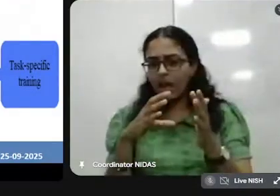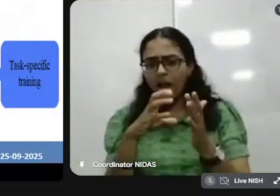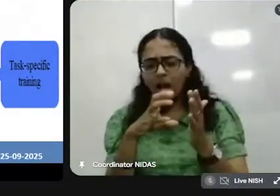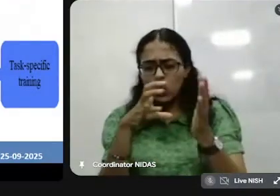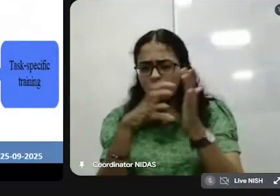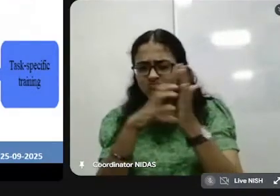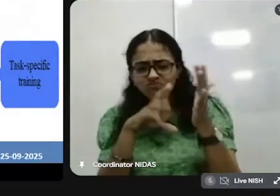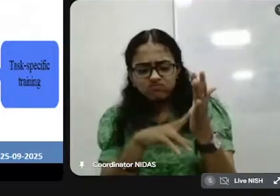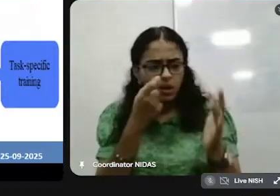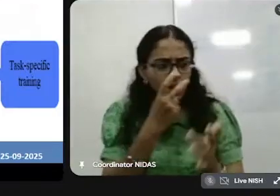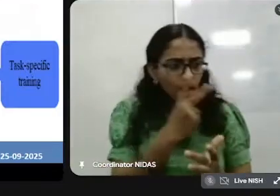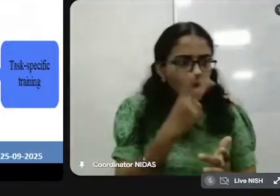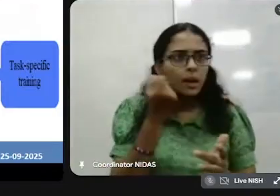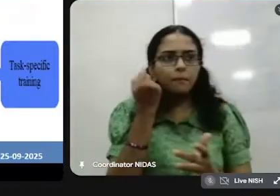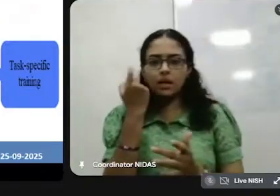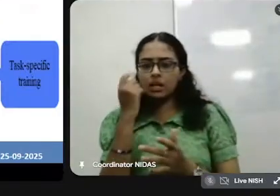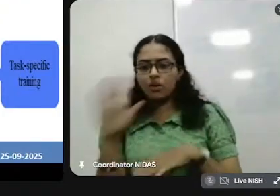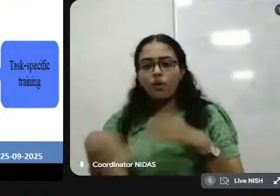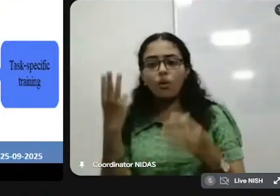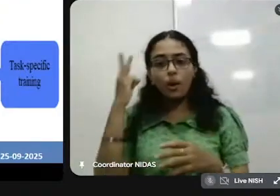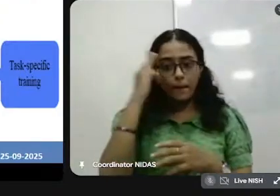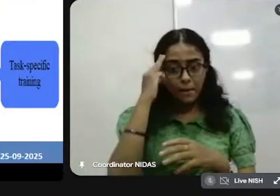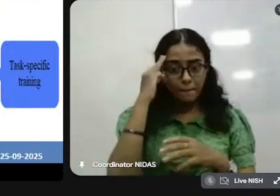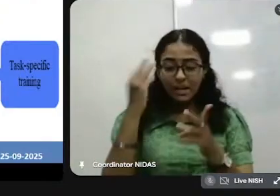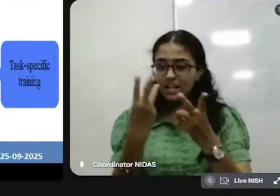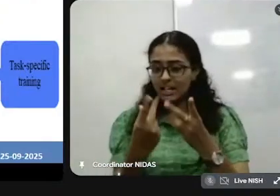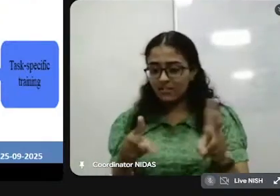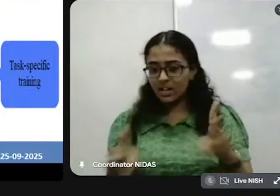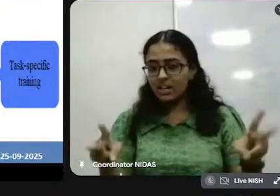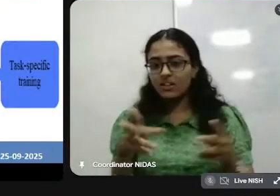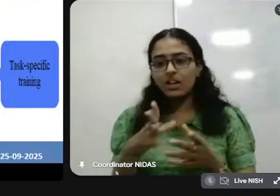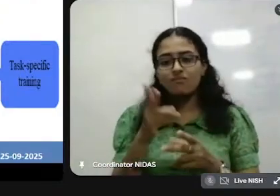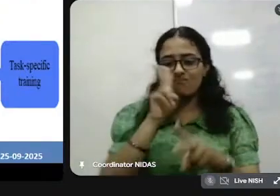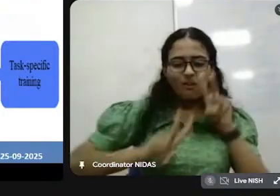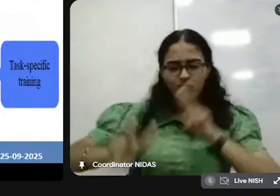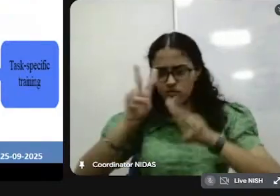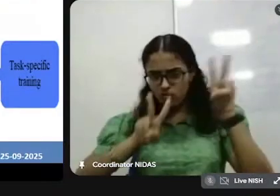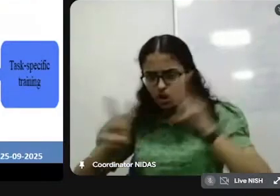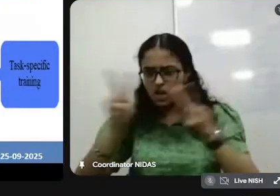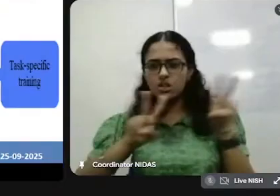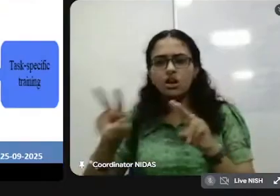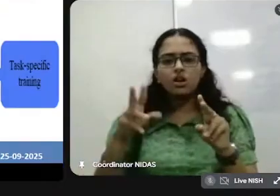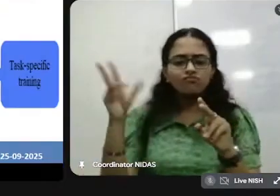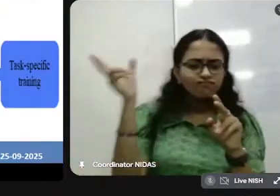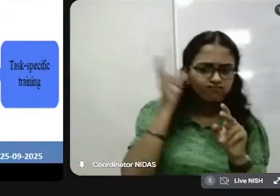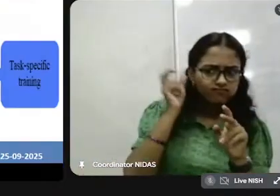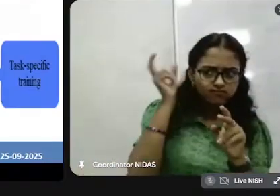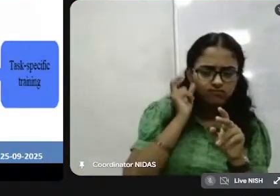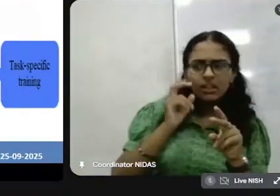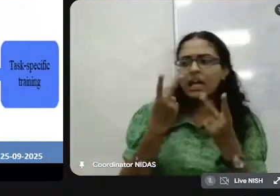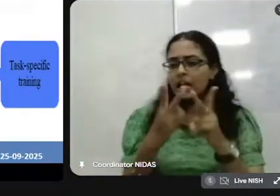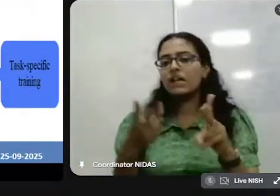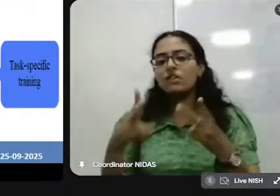ചെയ്യുന്ന ടാസ്ക് ഉണ്ടായിരിക്കാം. ഇപ്പൊ ഓർമ്മയാണെങ്കിൽ തന്നെ പല രീതിയിൽ അതിൽ നമ്മൾ മെഷർ ചെയ്യാം, വിഷ്വലായിട്ടും ഓഡിറ്ററി ആയിട്ടും ഉള്ള